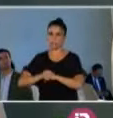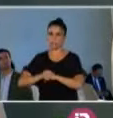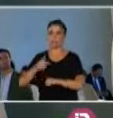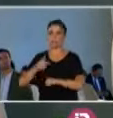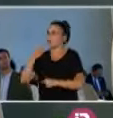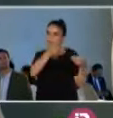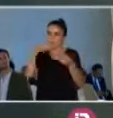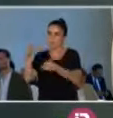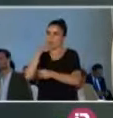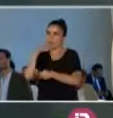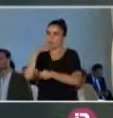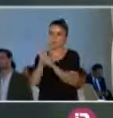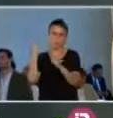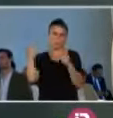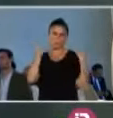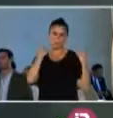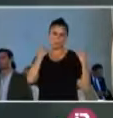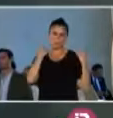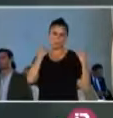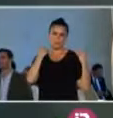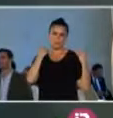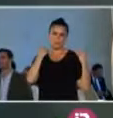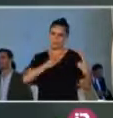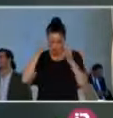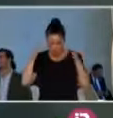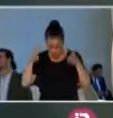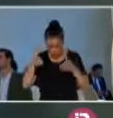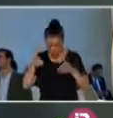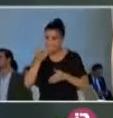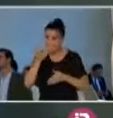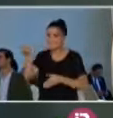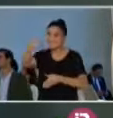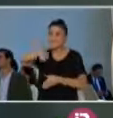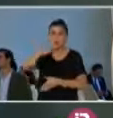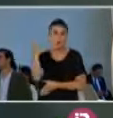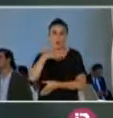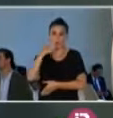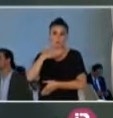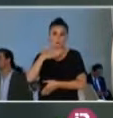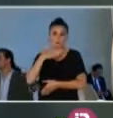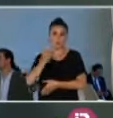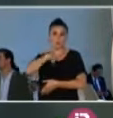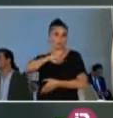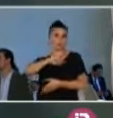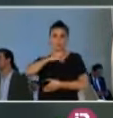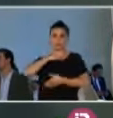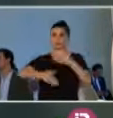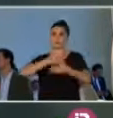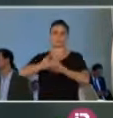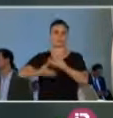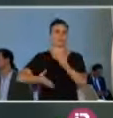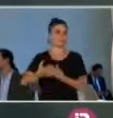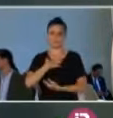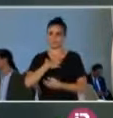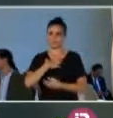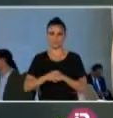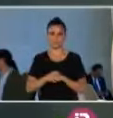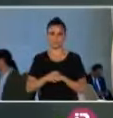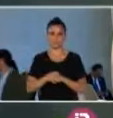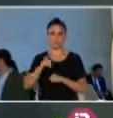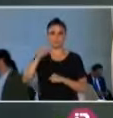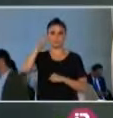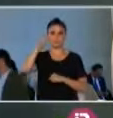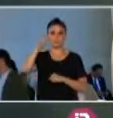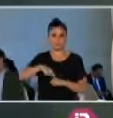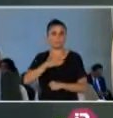dedicació i el seu bon fer. Sense ells ni elles, res del que vos explic seria possible. I m'agradaria